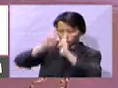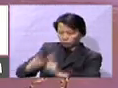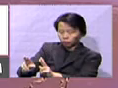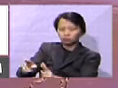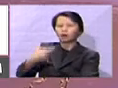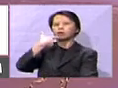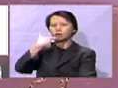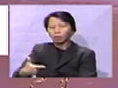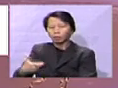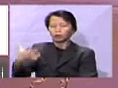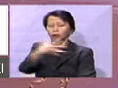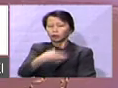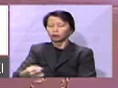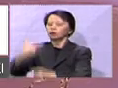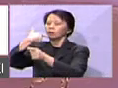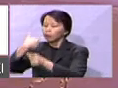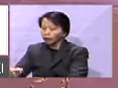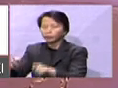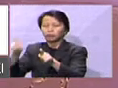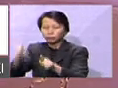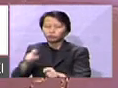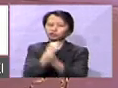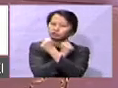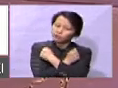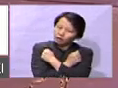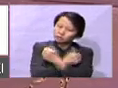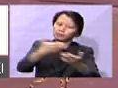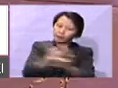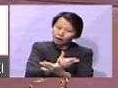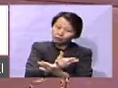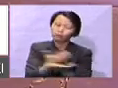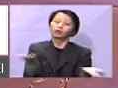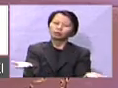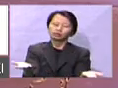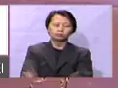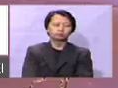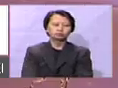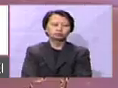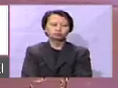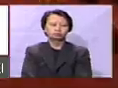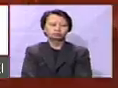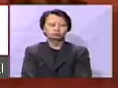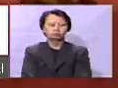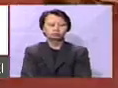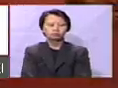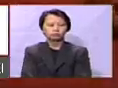lama. Yang lama mesti menyayangi yang baru. Itulah prinsip kita.